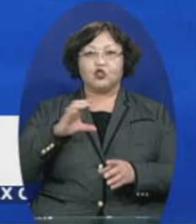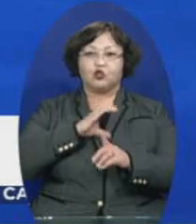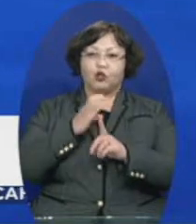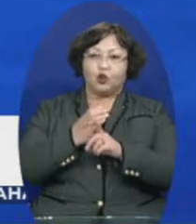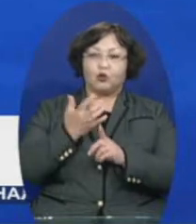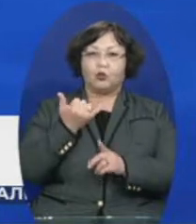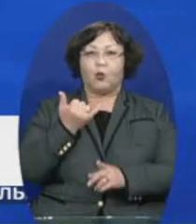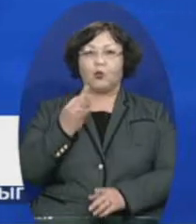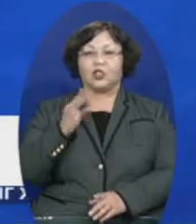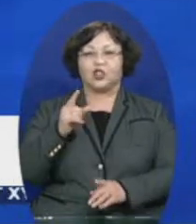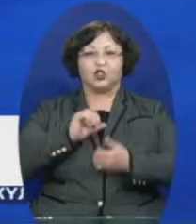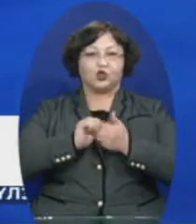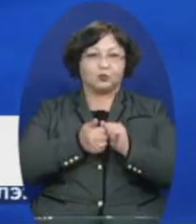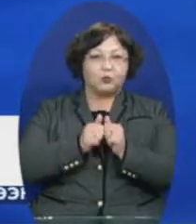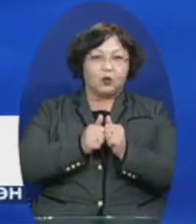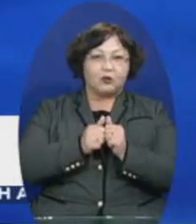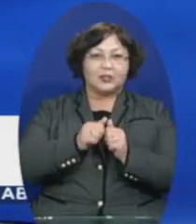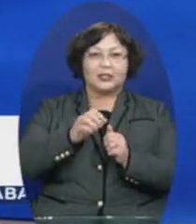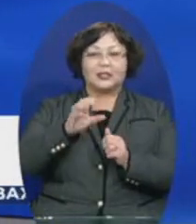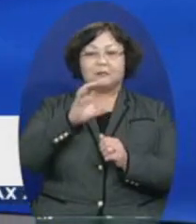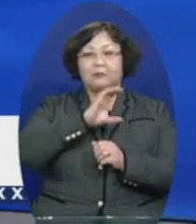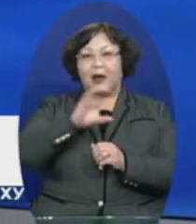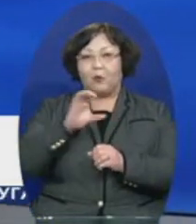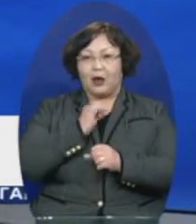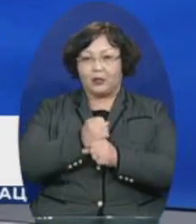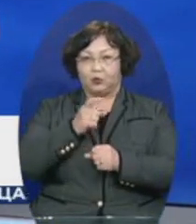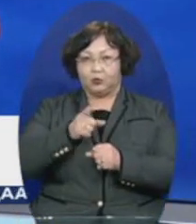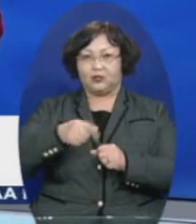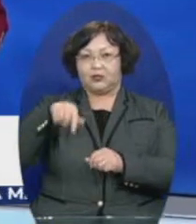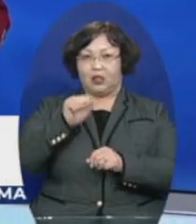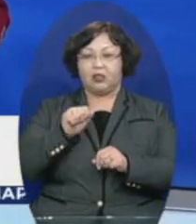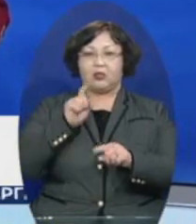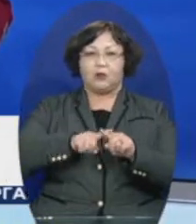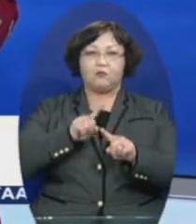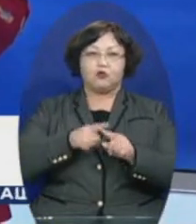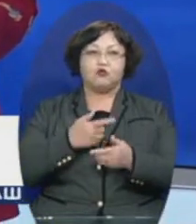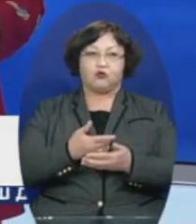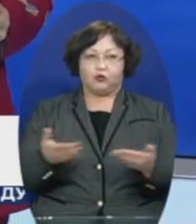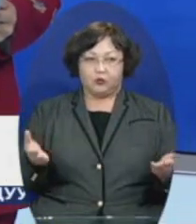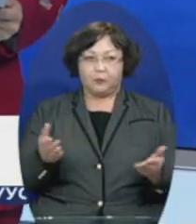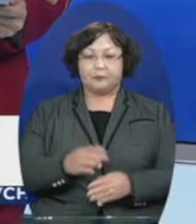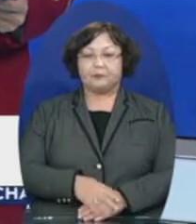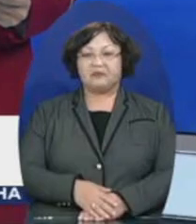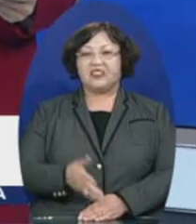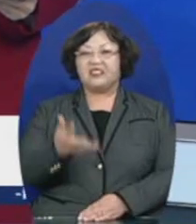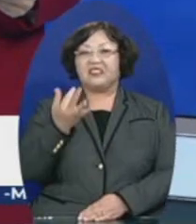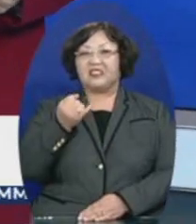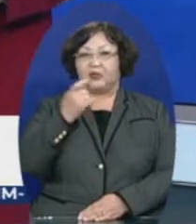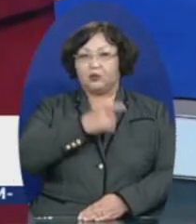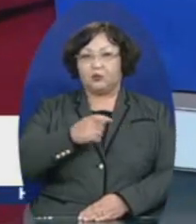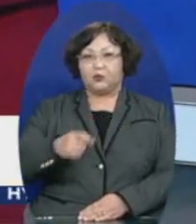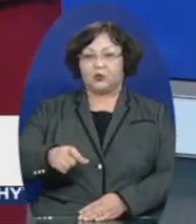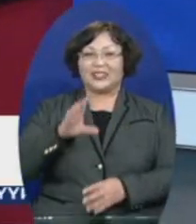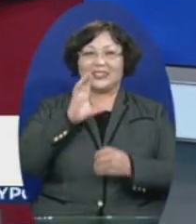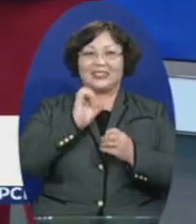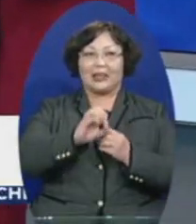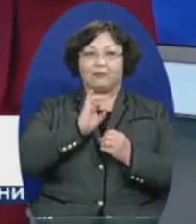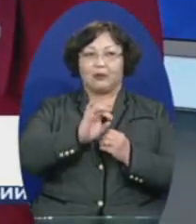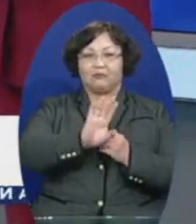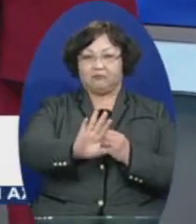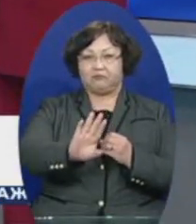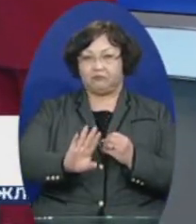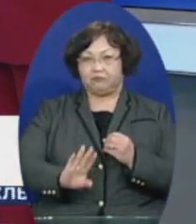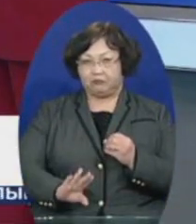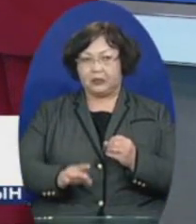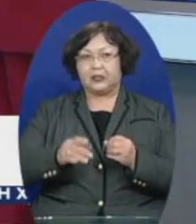хамгийн бага цалинтай салбаруудын цалингийн хэмжээг нэмэх юм байна. За харин одоо албаагчдын тоог салбар бүрээр нь харуулъя.